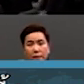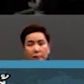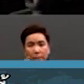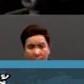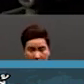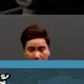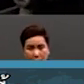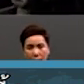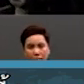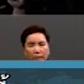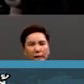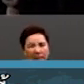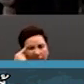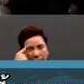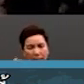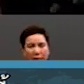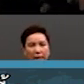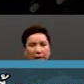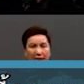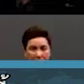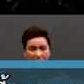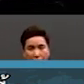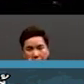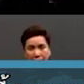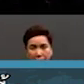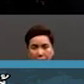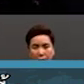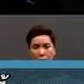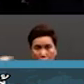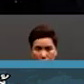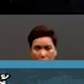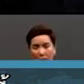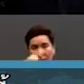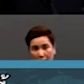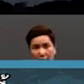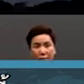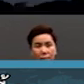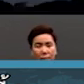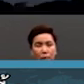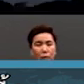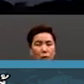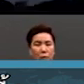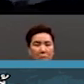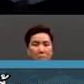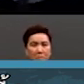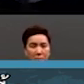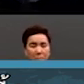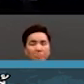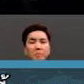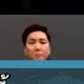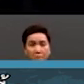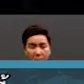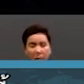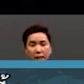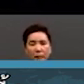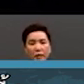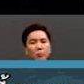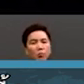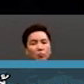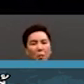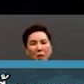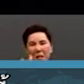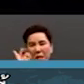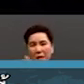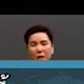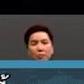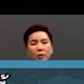กรมอุตุนิยมวิทยาออกประกาศเริ่มต้นฤดูหนาวปีพ.ศ. 2566อย่างเป็นทางการวันนี้โดยตอนบนของ